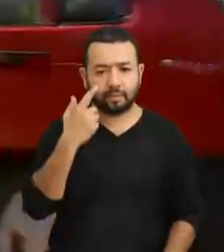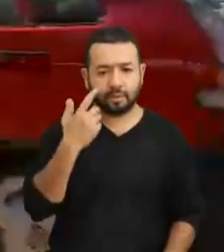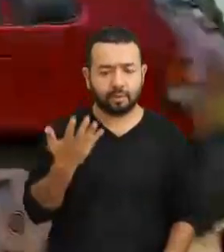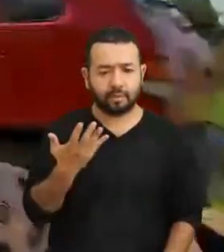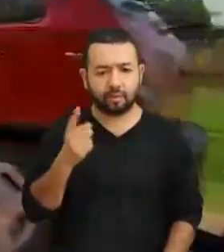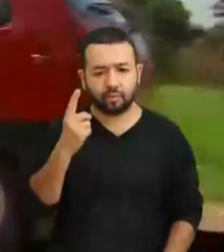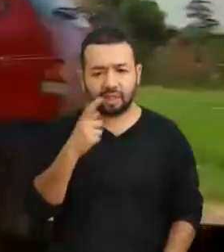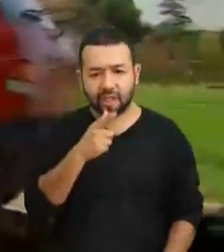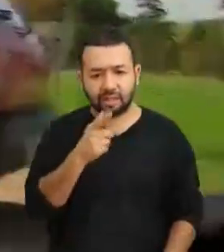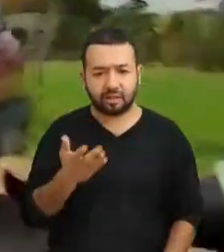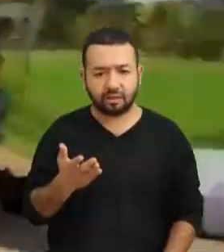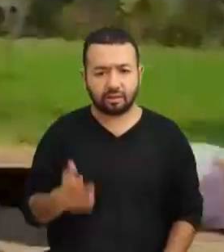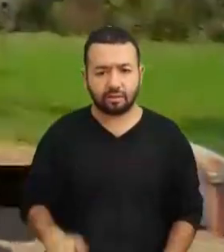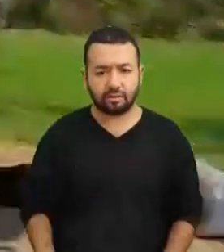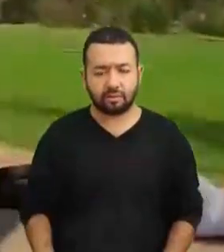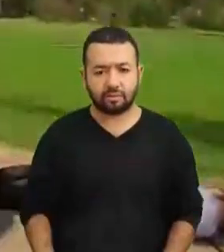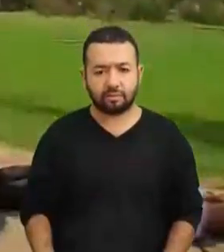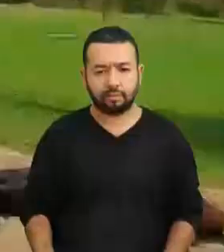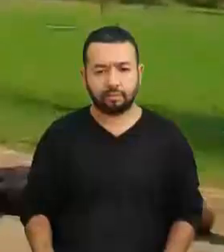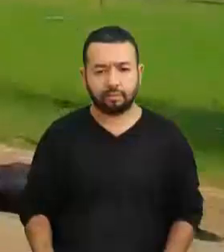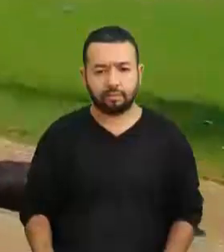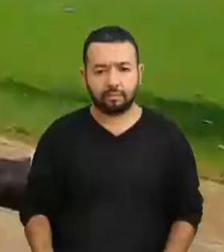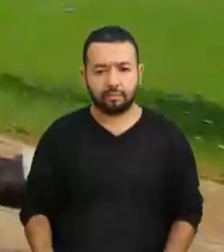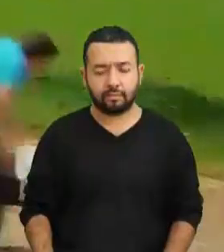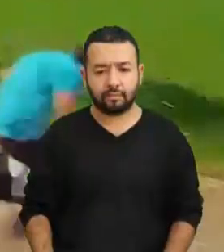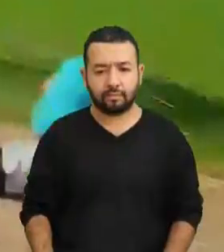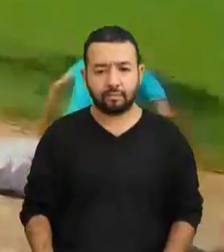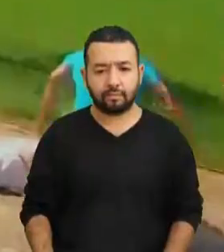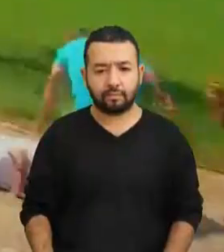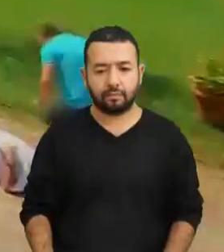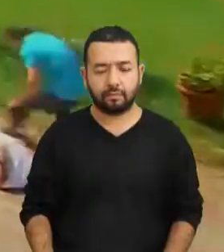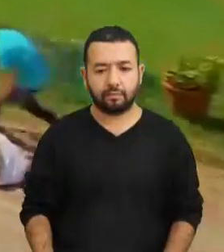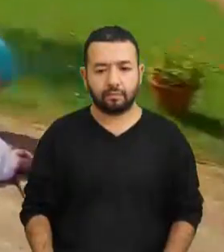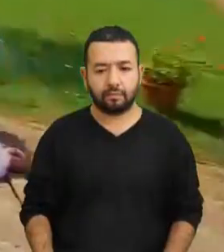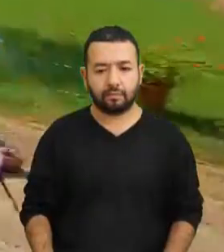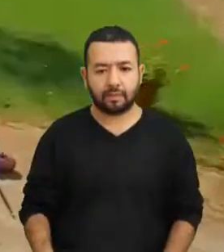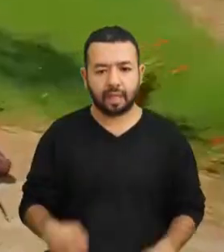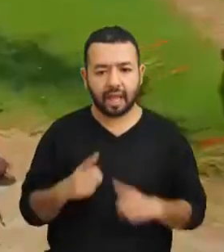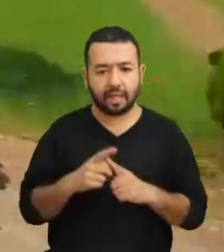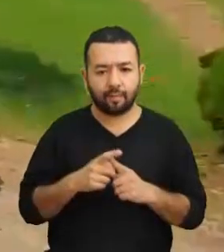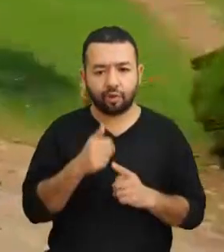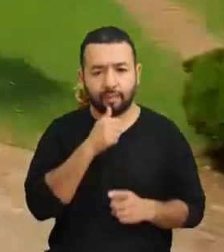Allah'ım bu ses neydi? Timuçin bilinci kapalı halde yerde yatıyor. Nurhan panikle yanına geldi. Timuçin mi?